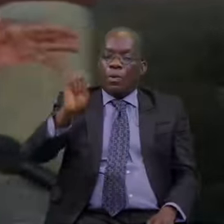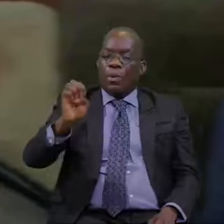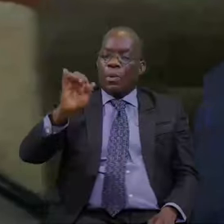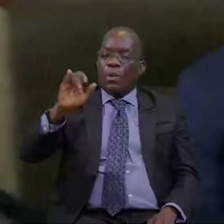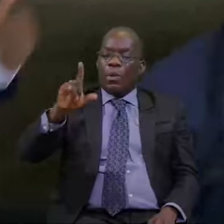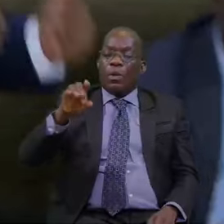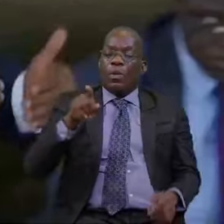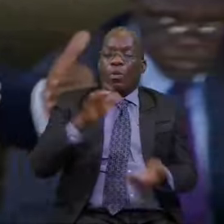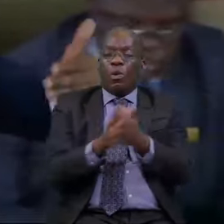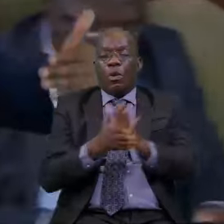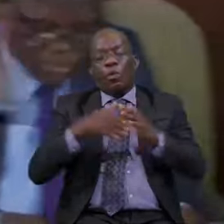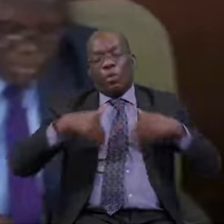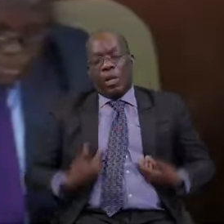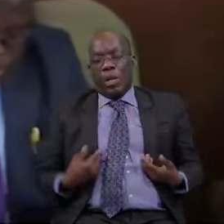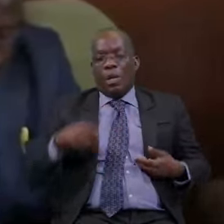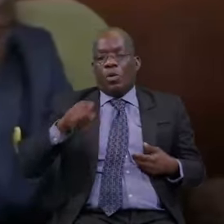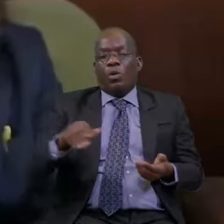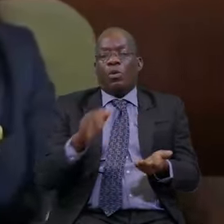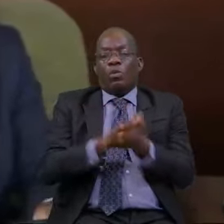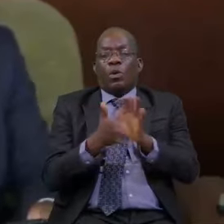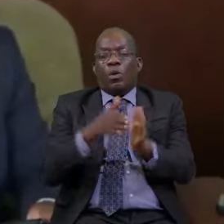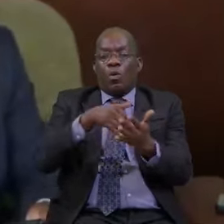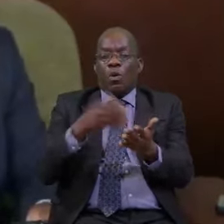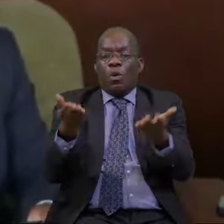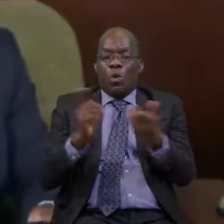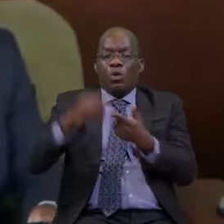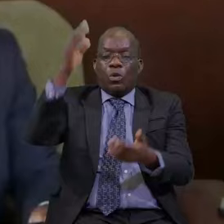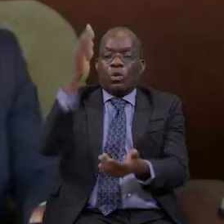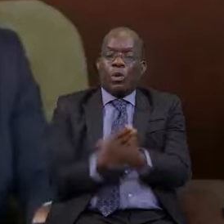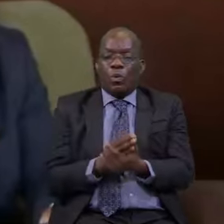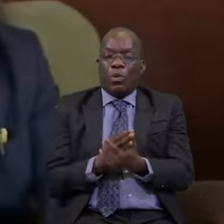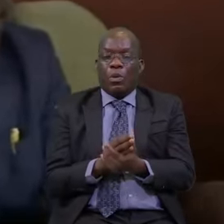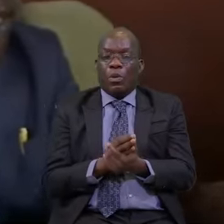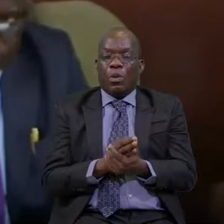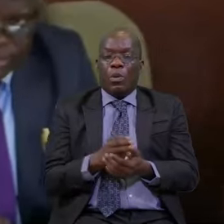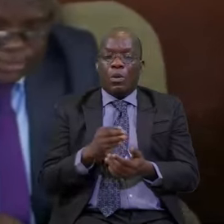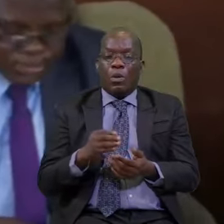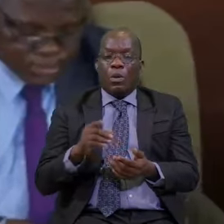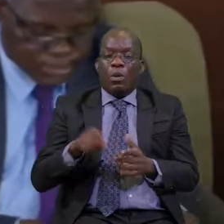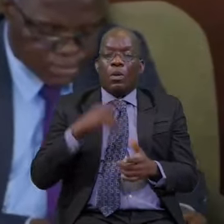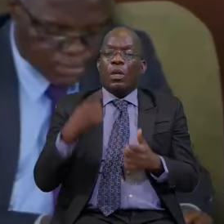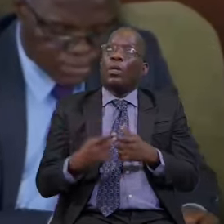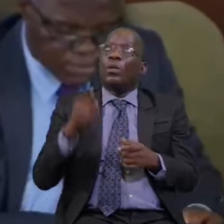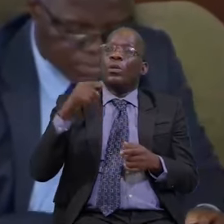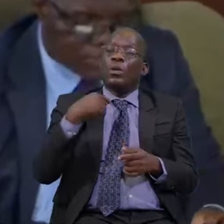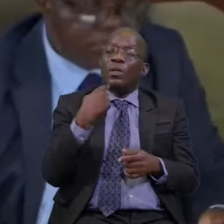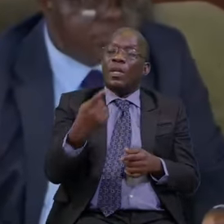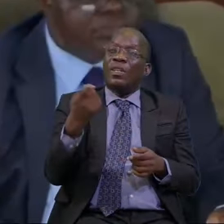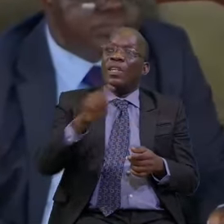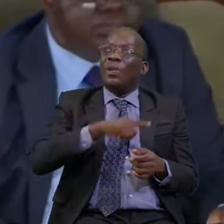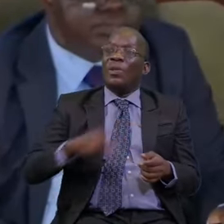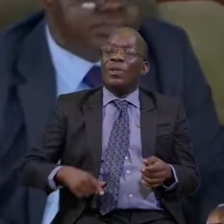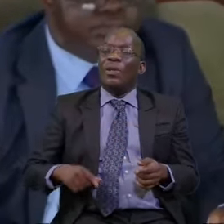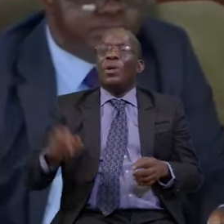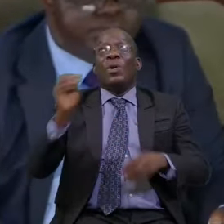fatigué, épuisé. Vous voulez vous arrêter à mi-chemin, mais vous n'avez pas la fin du voyage. Vous dites au Seigneur,